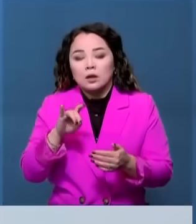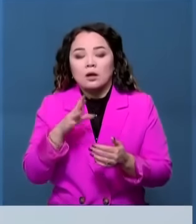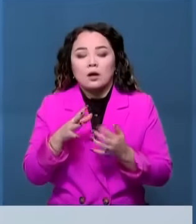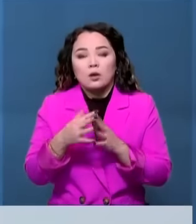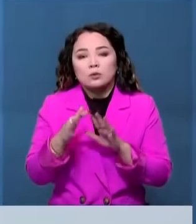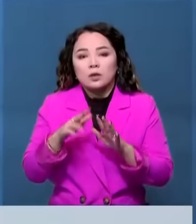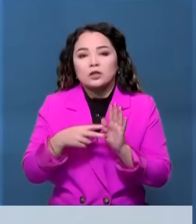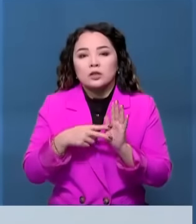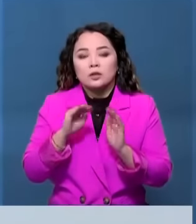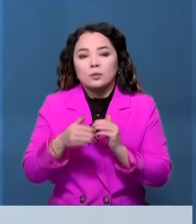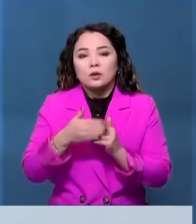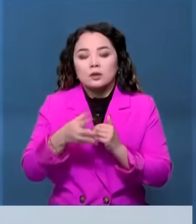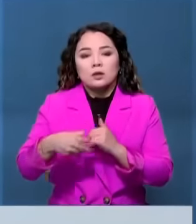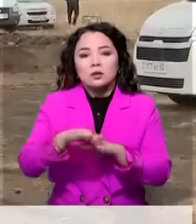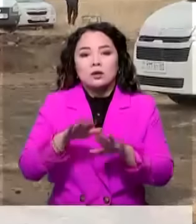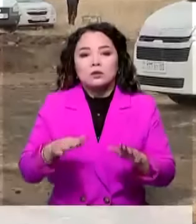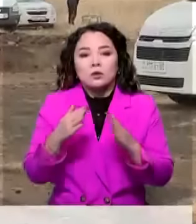қамту көзделген.